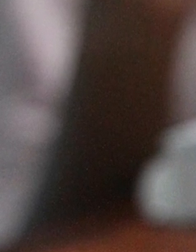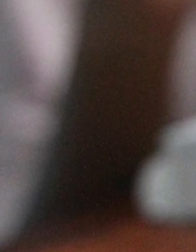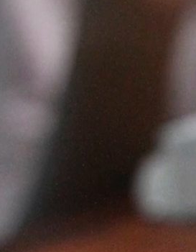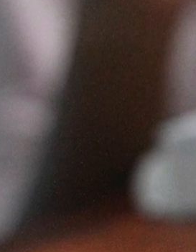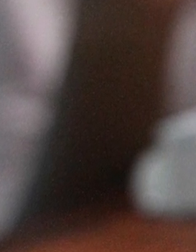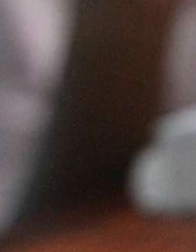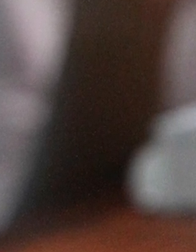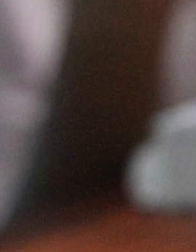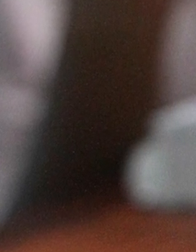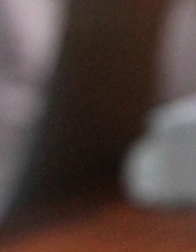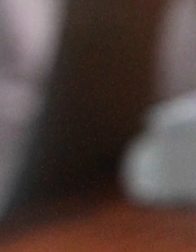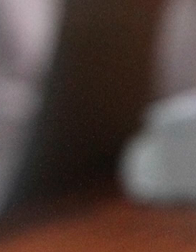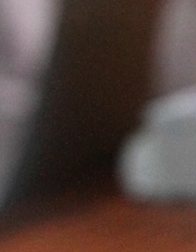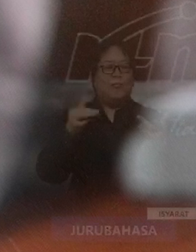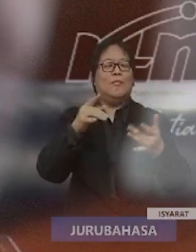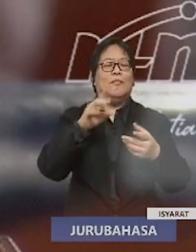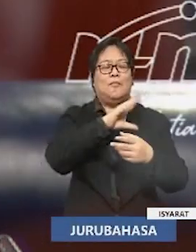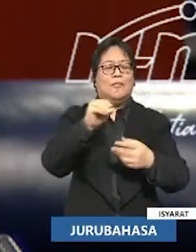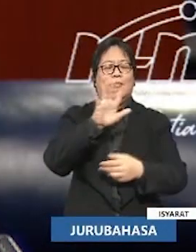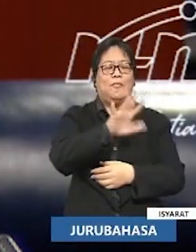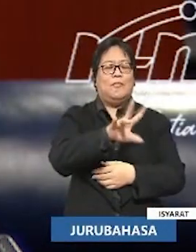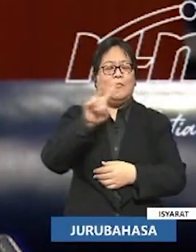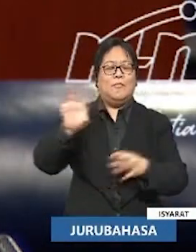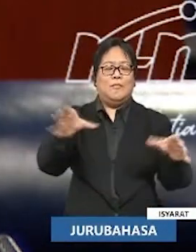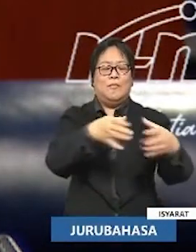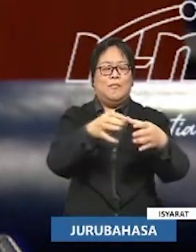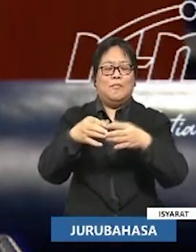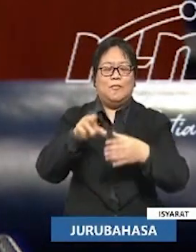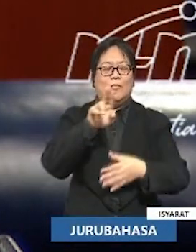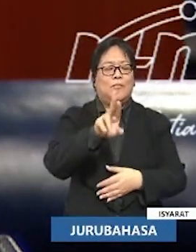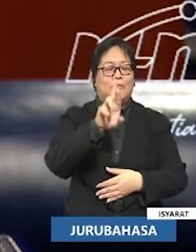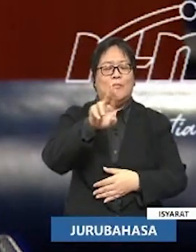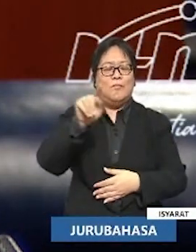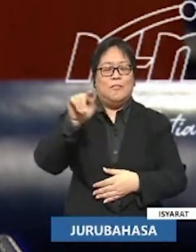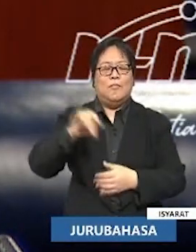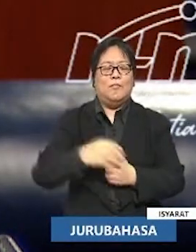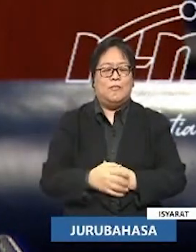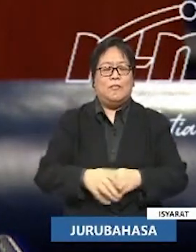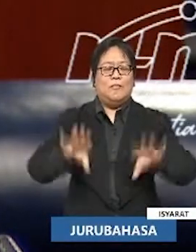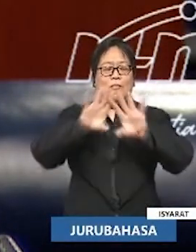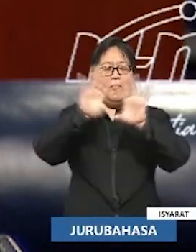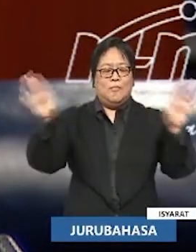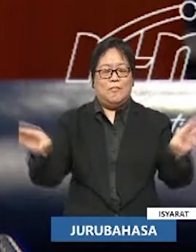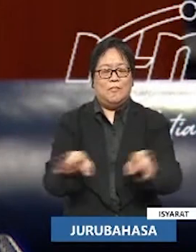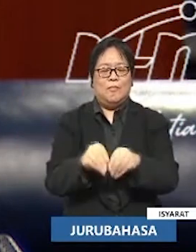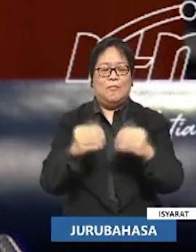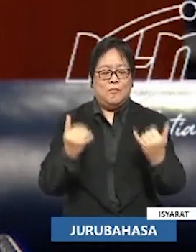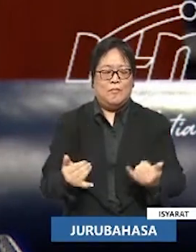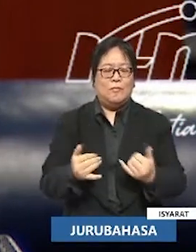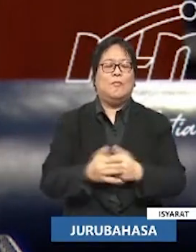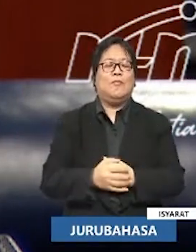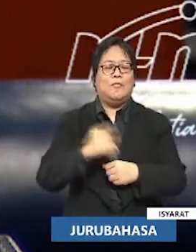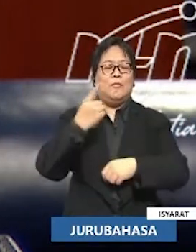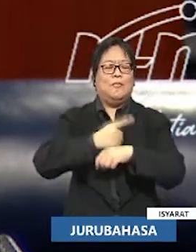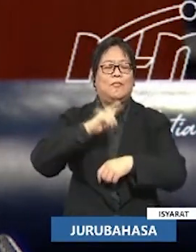kluster influenza like INERS atau LI dan 52 kluster URTI. Secara kumulatif sehingga kini, sehingga